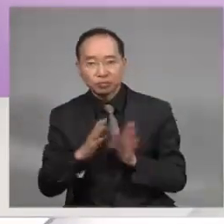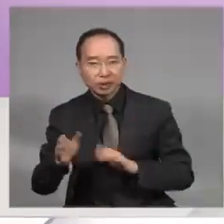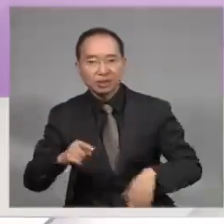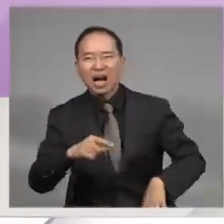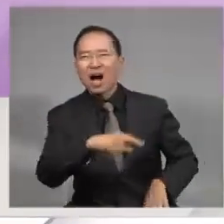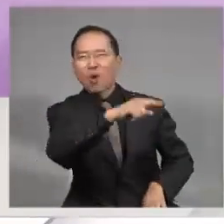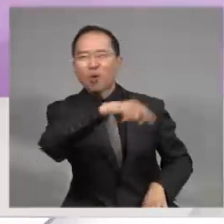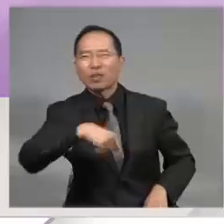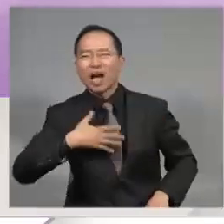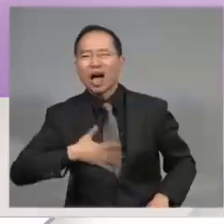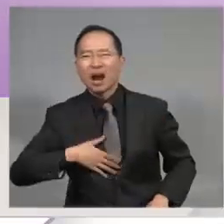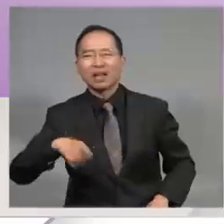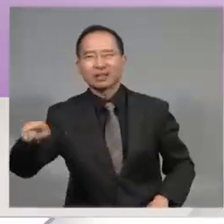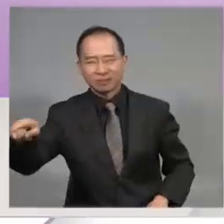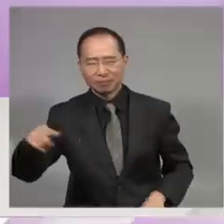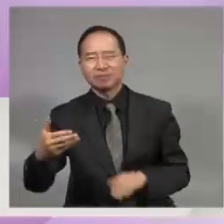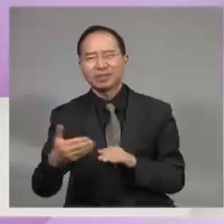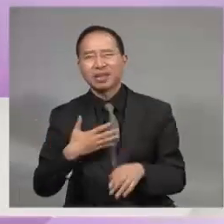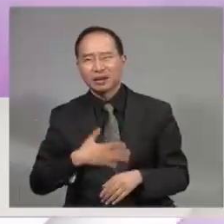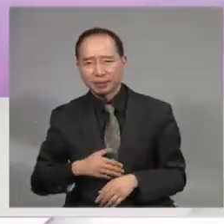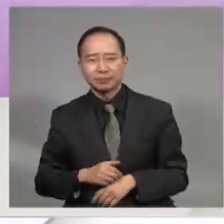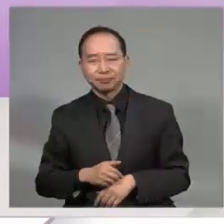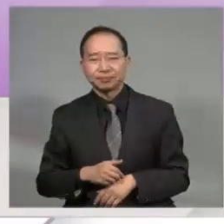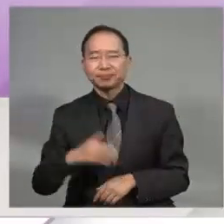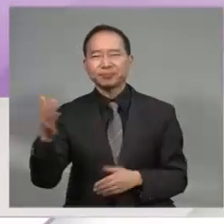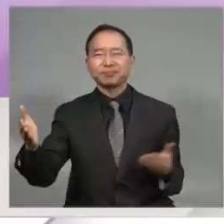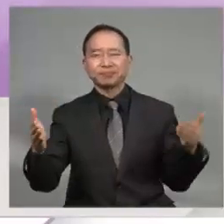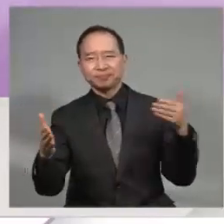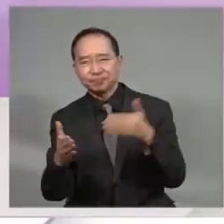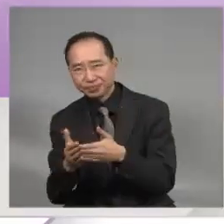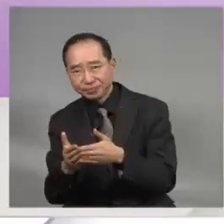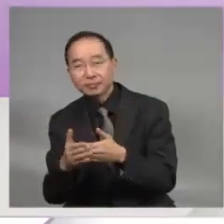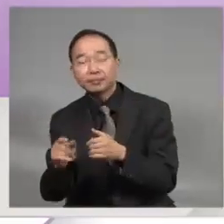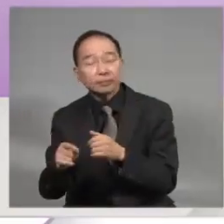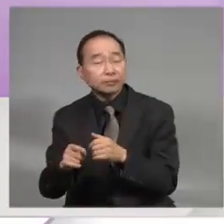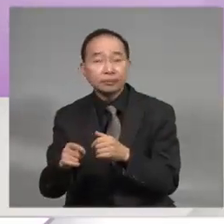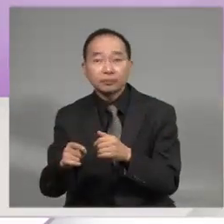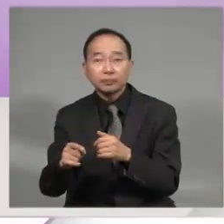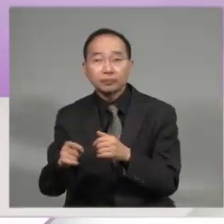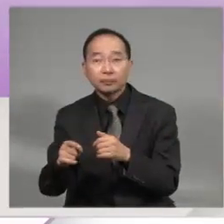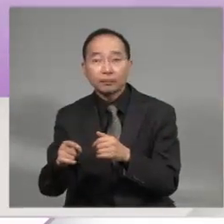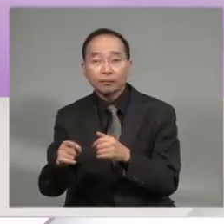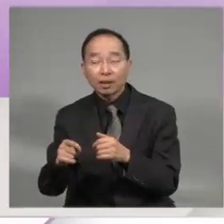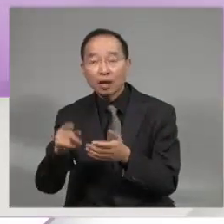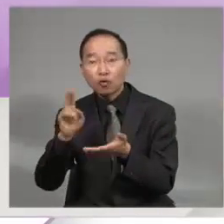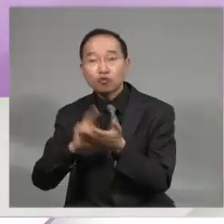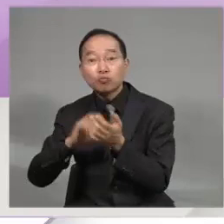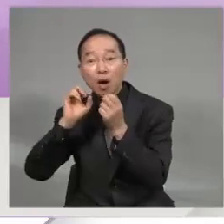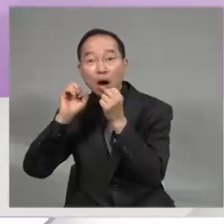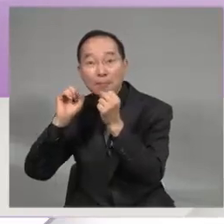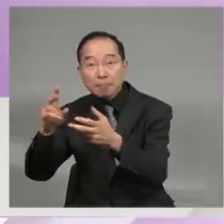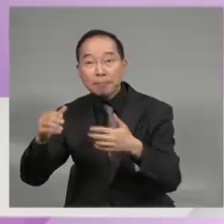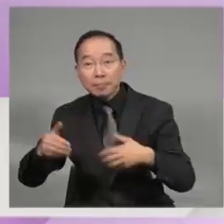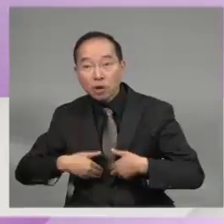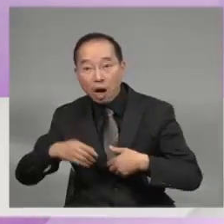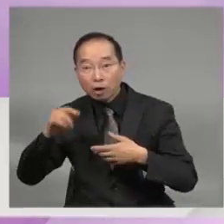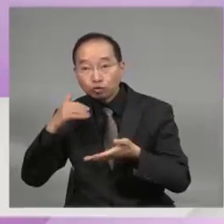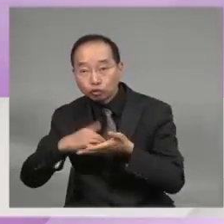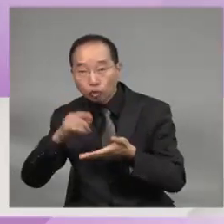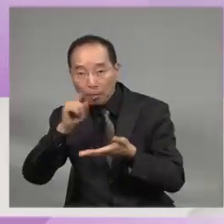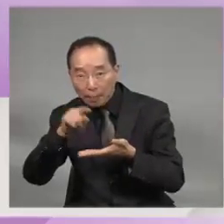걸 다 알고 계실 테니까요. 네. 도착을 하면 저기서 그 관외 해송용 그 운반 상자 안에 있는 해송용 봉투 수가